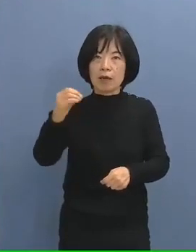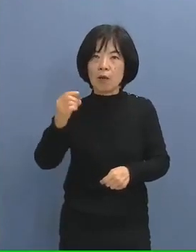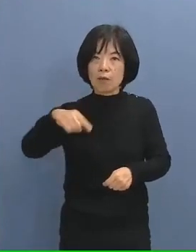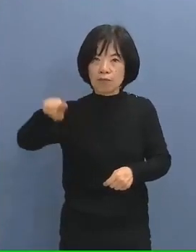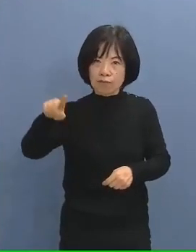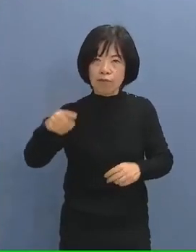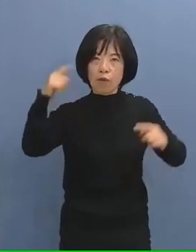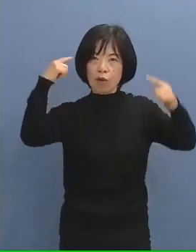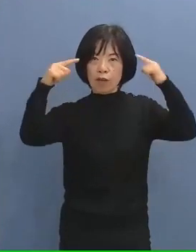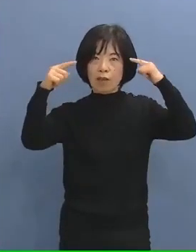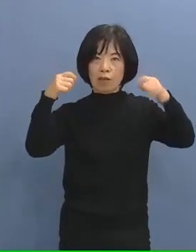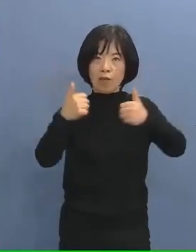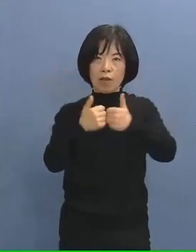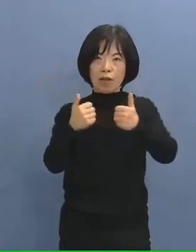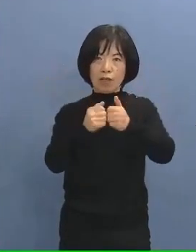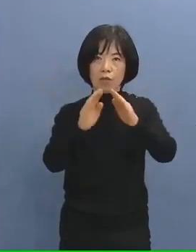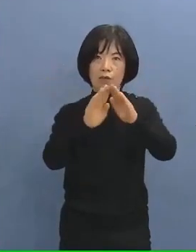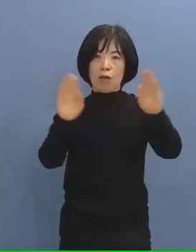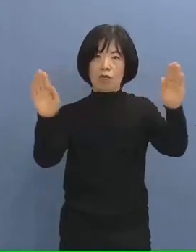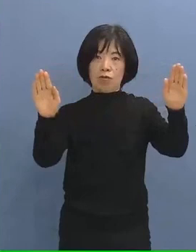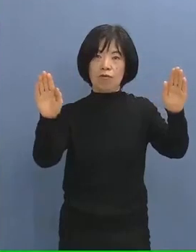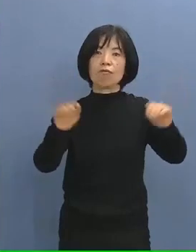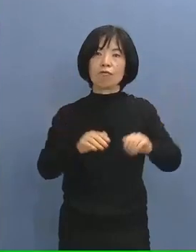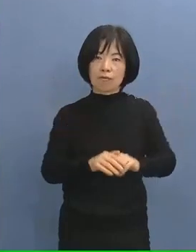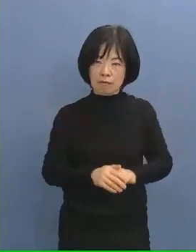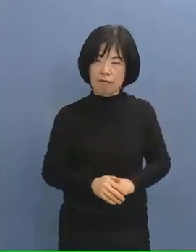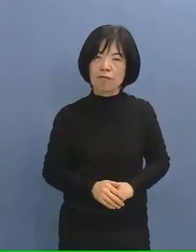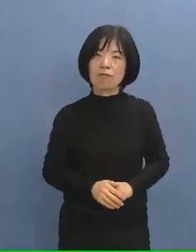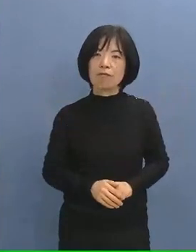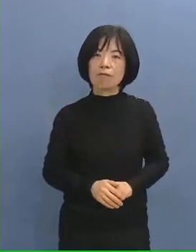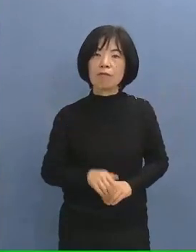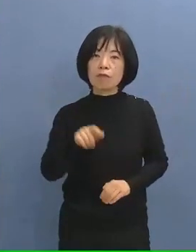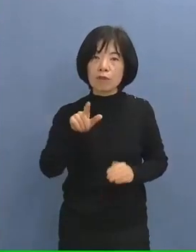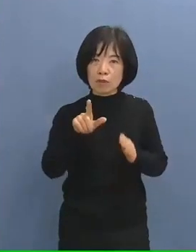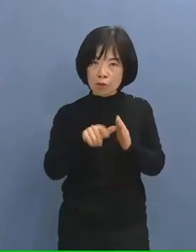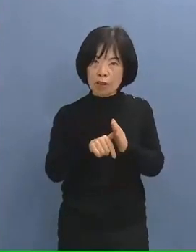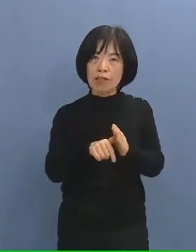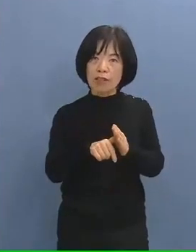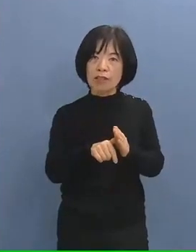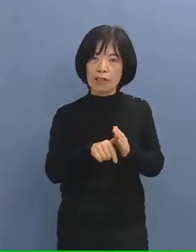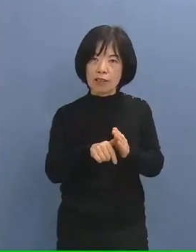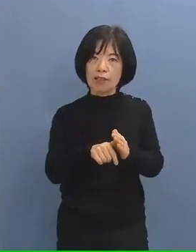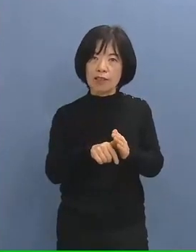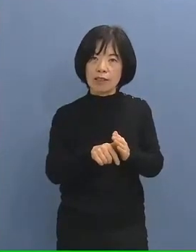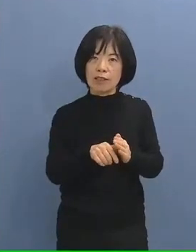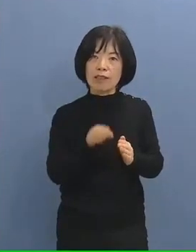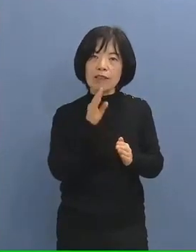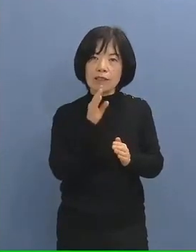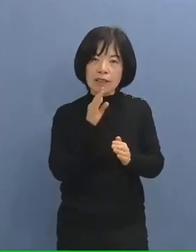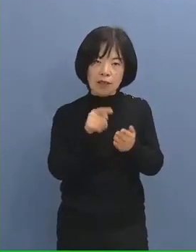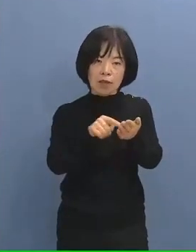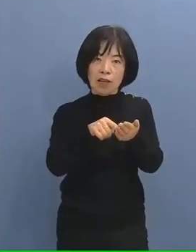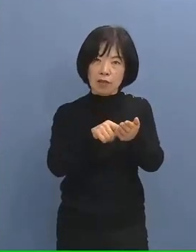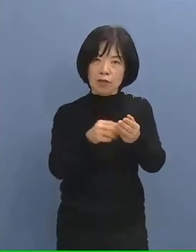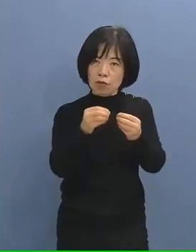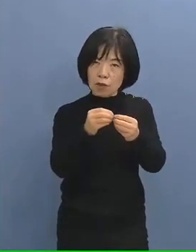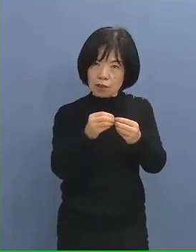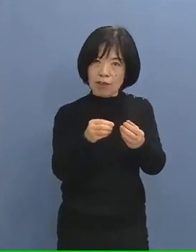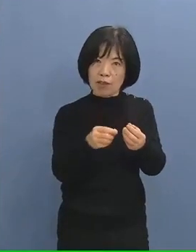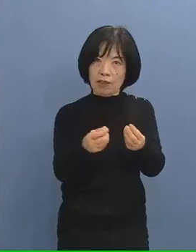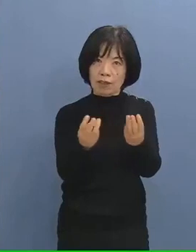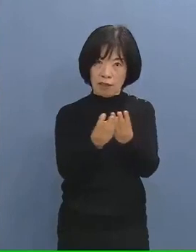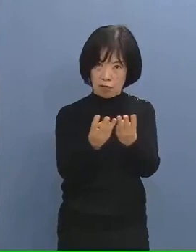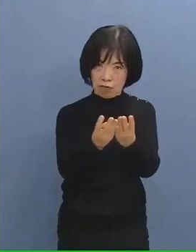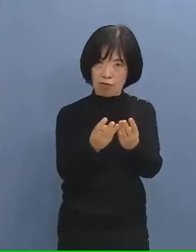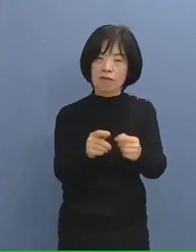というものを開催させていただくということを予定ですので、そこで具体的な件数であったりとか、分野とか、そ